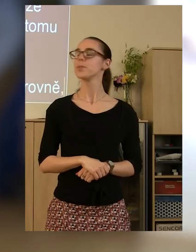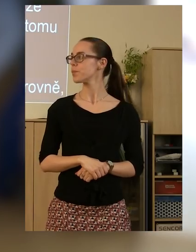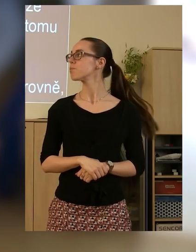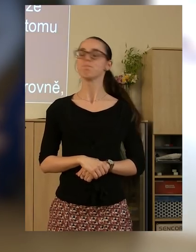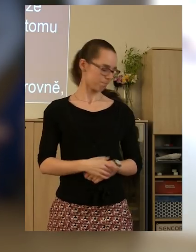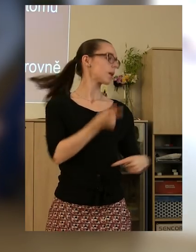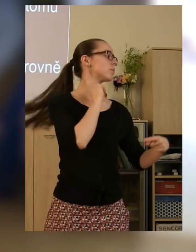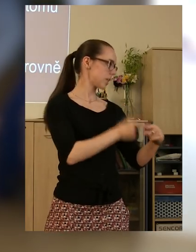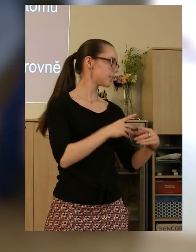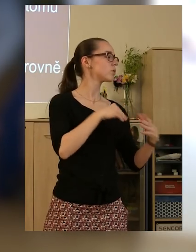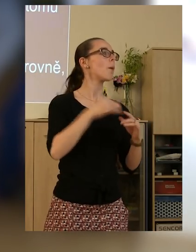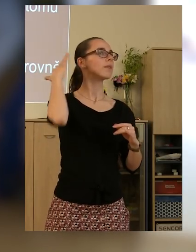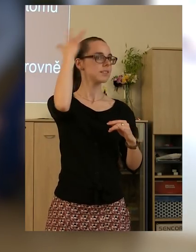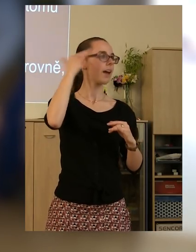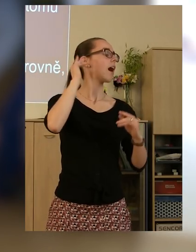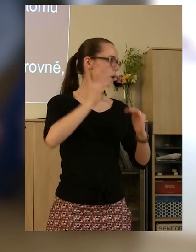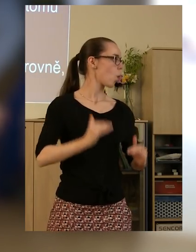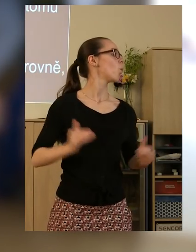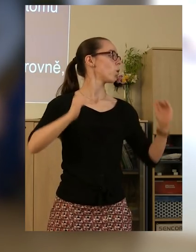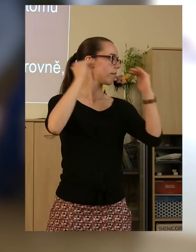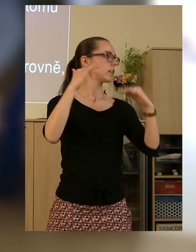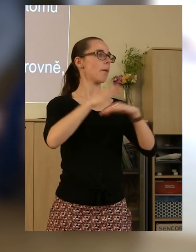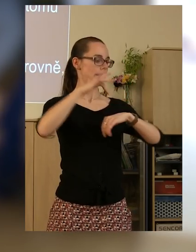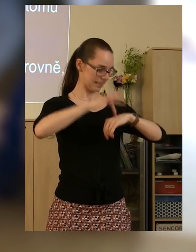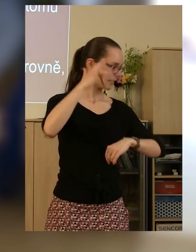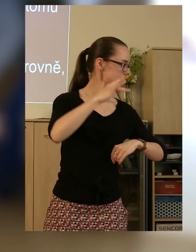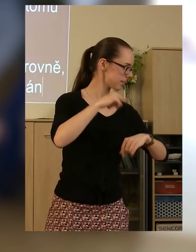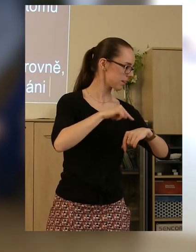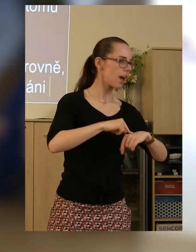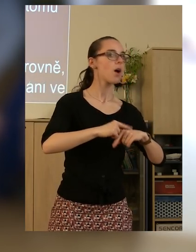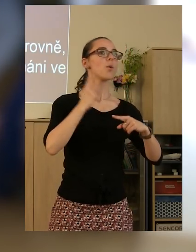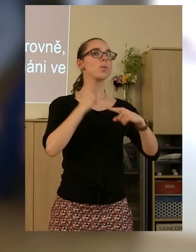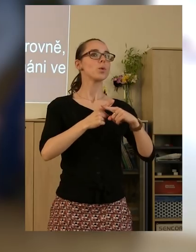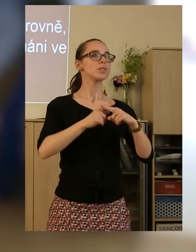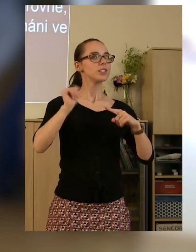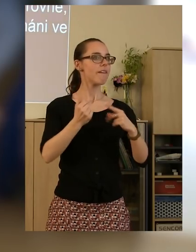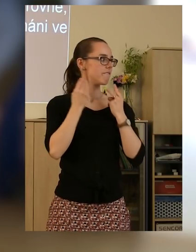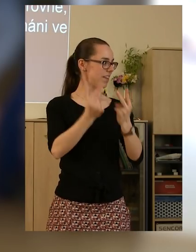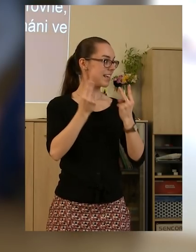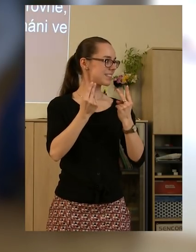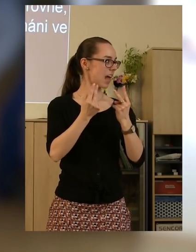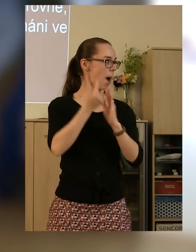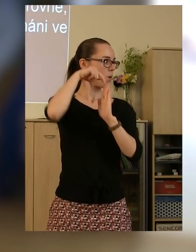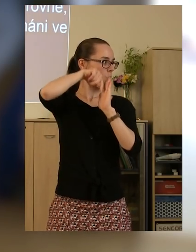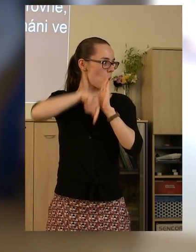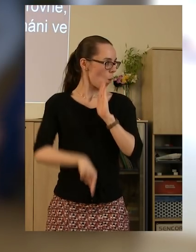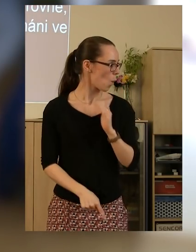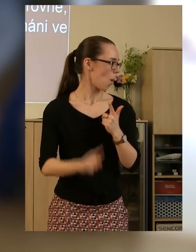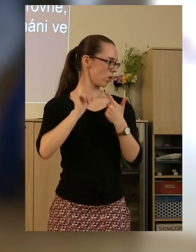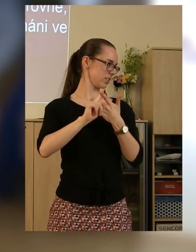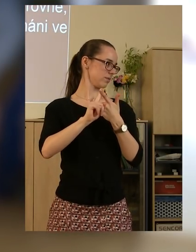Tak ano, přesně tak. Protože duše vždycky připojuje sdělení, které se týká